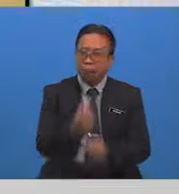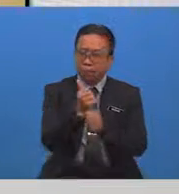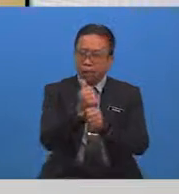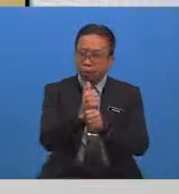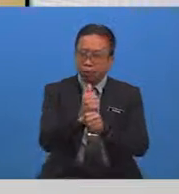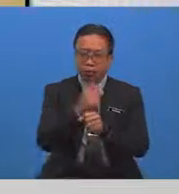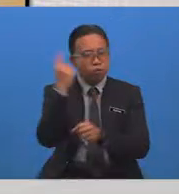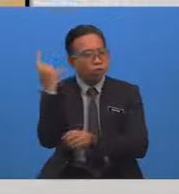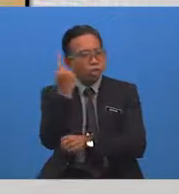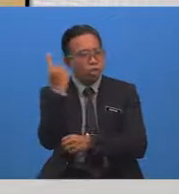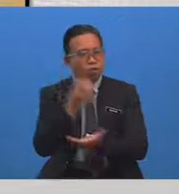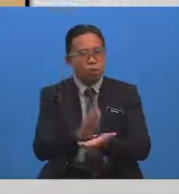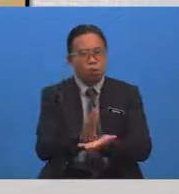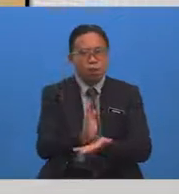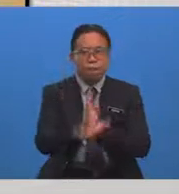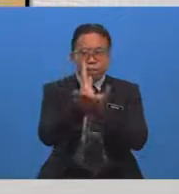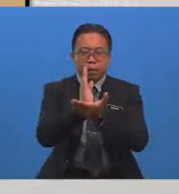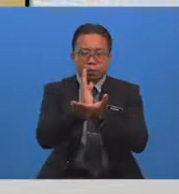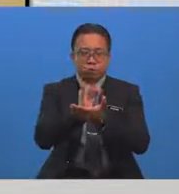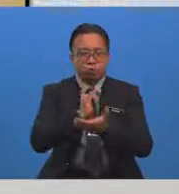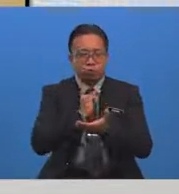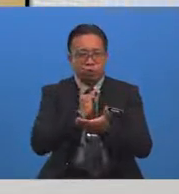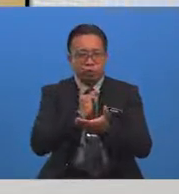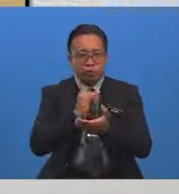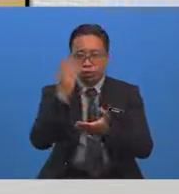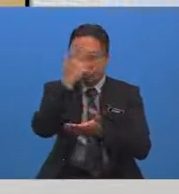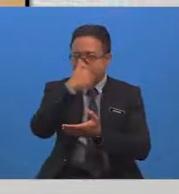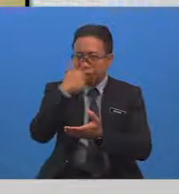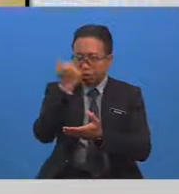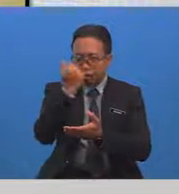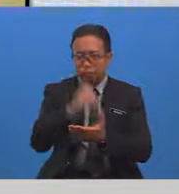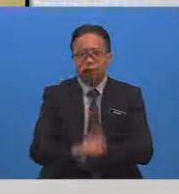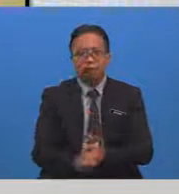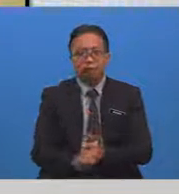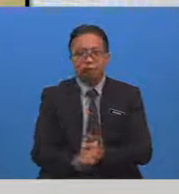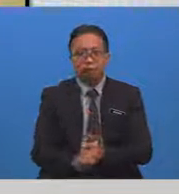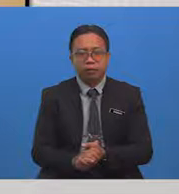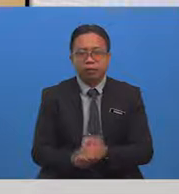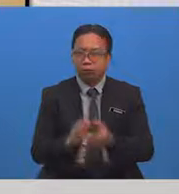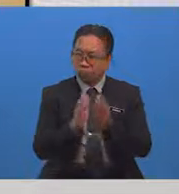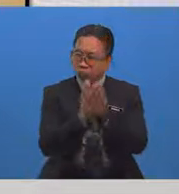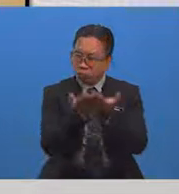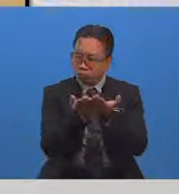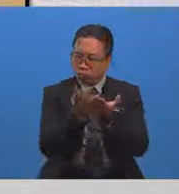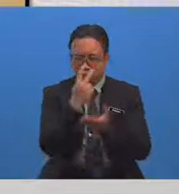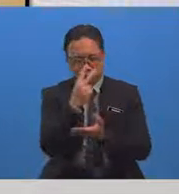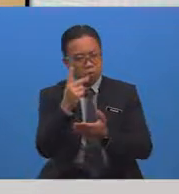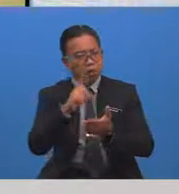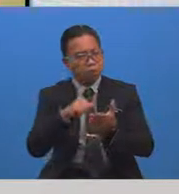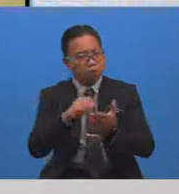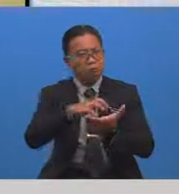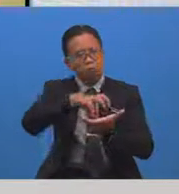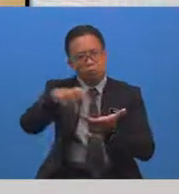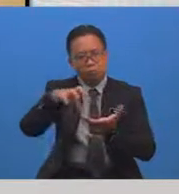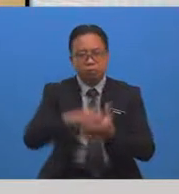membantu saya menghias pusat sumber membaik pulih buku yang rusak di pusat sumber dan membantu saya di